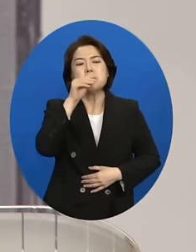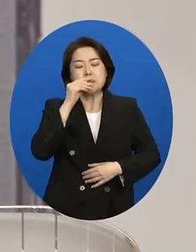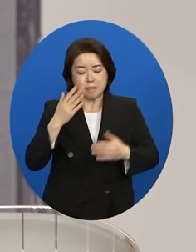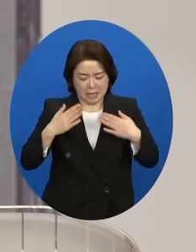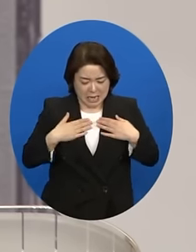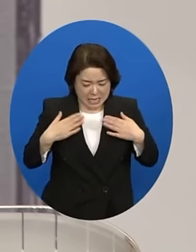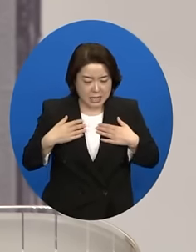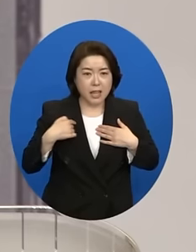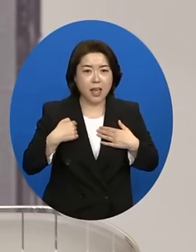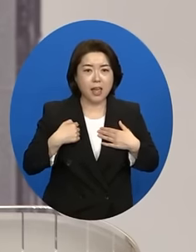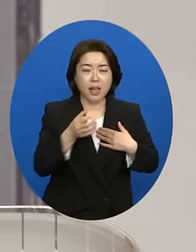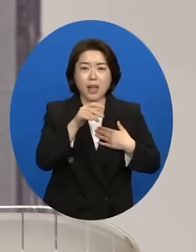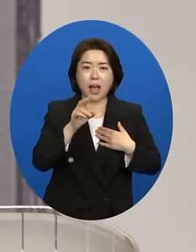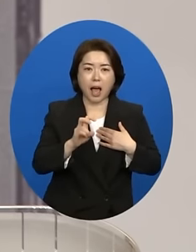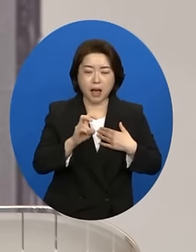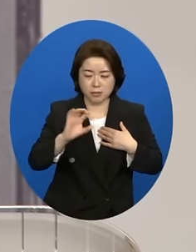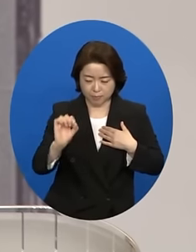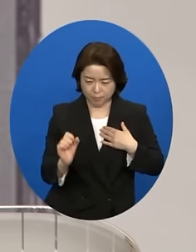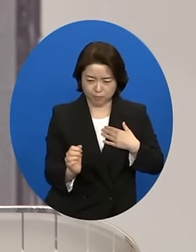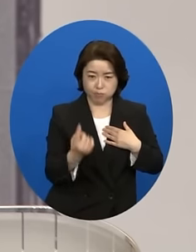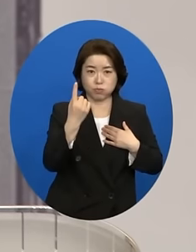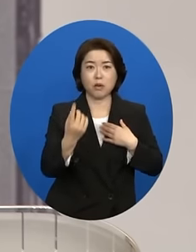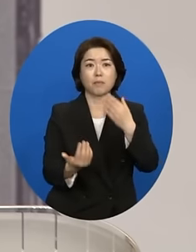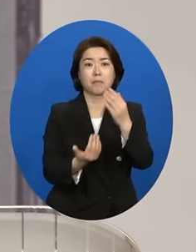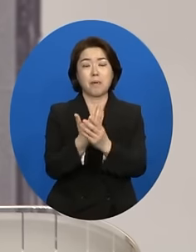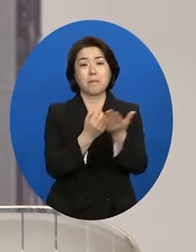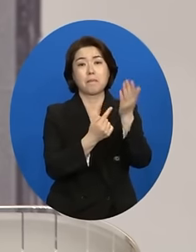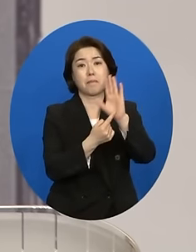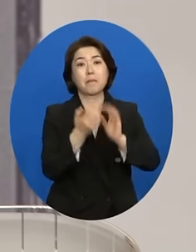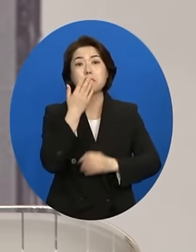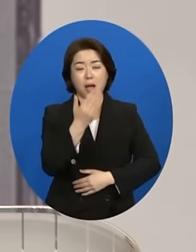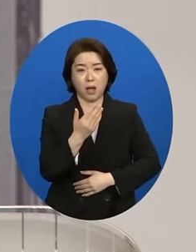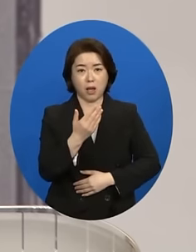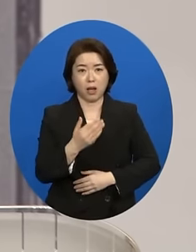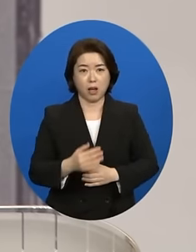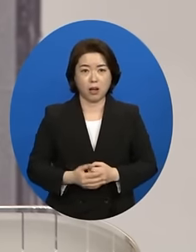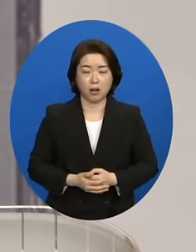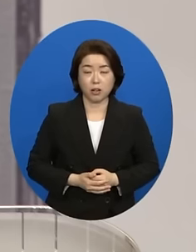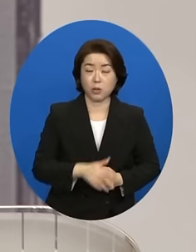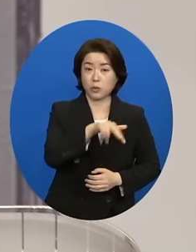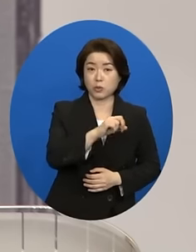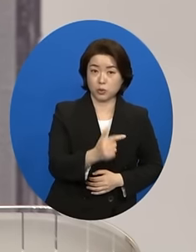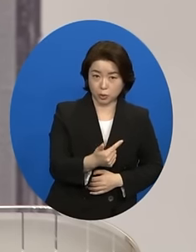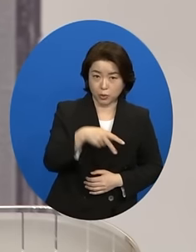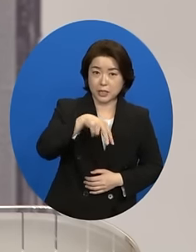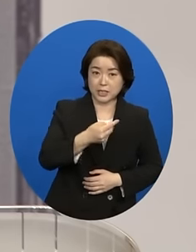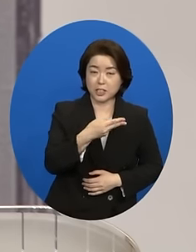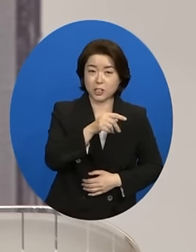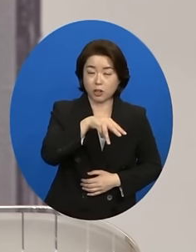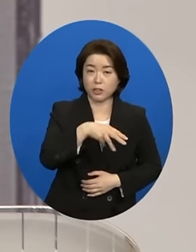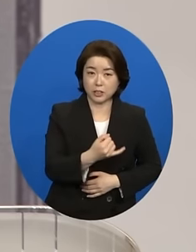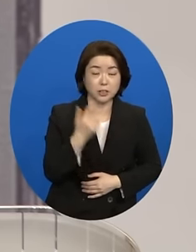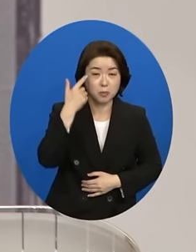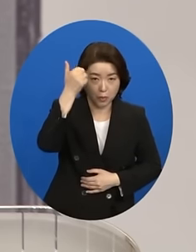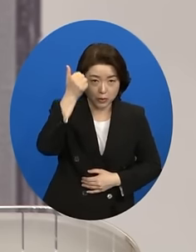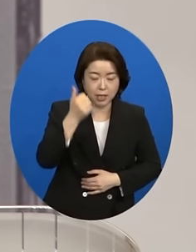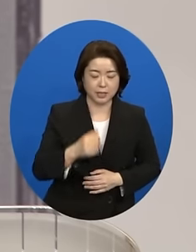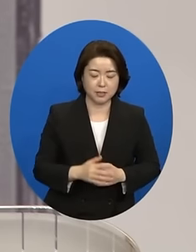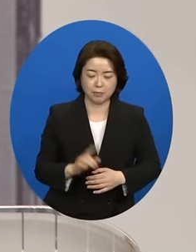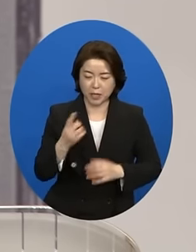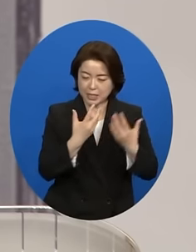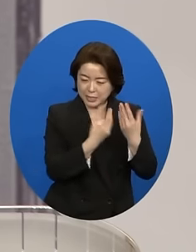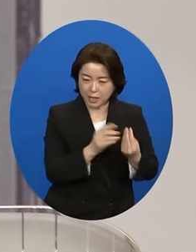인하여서 암이 발전할 가능성이 높아진다는 것이죠. 그래서 존 스토트 목사님이 이런 일이 있었대요. 미국에